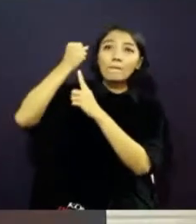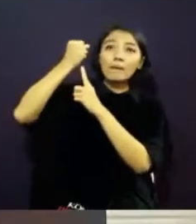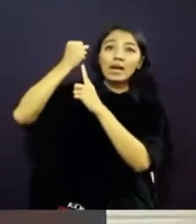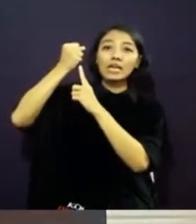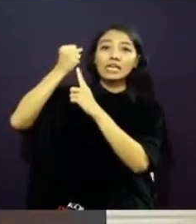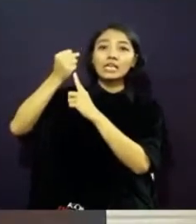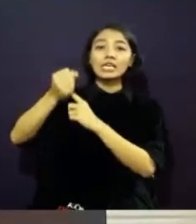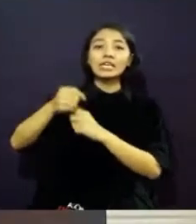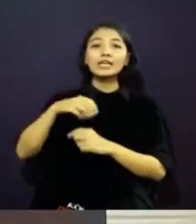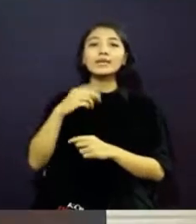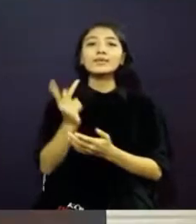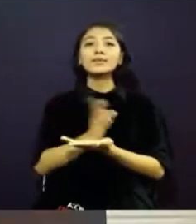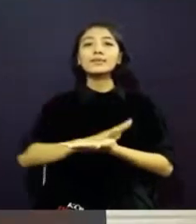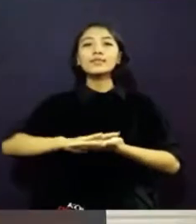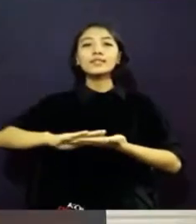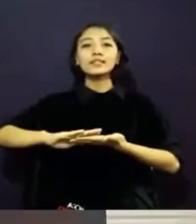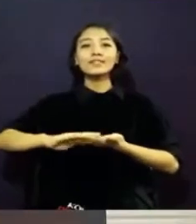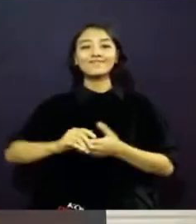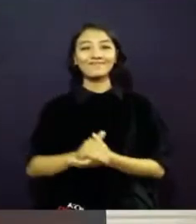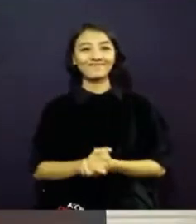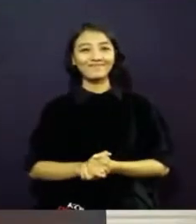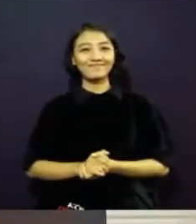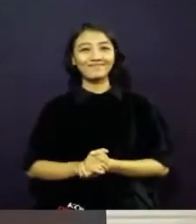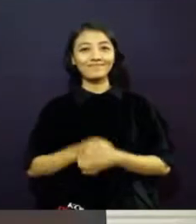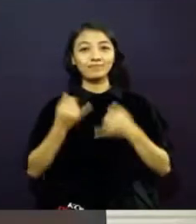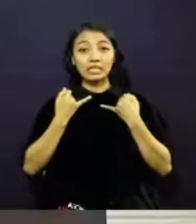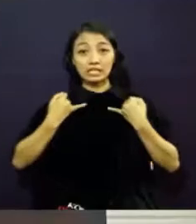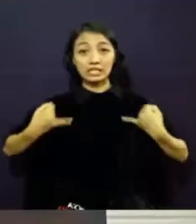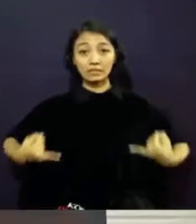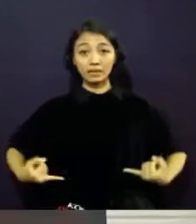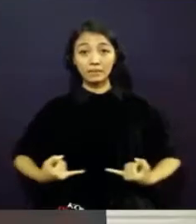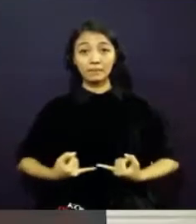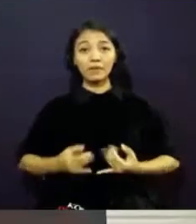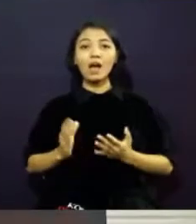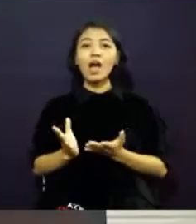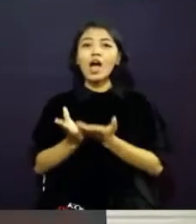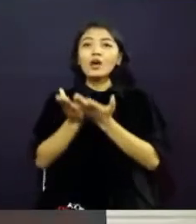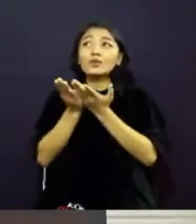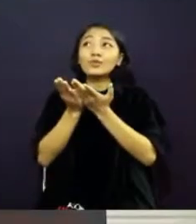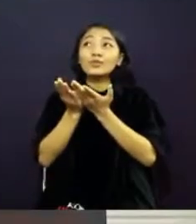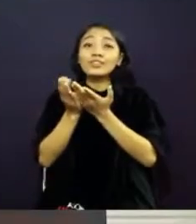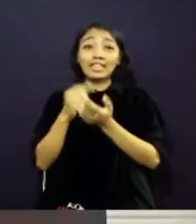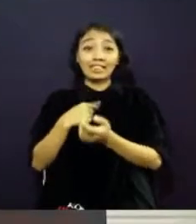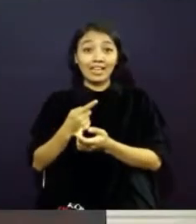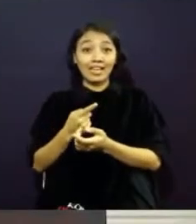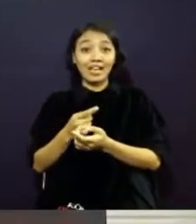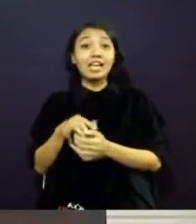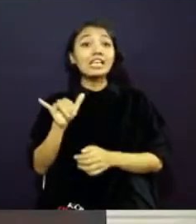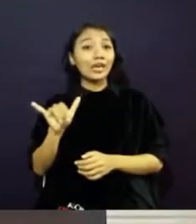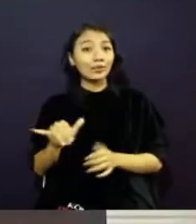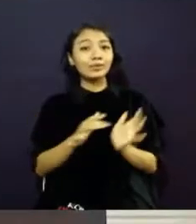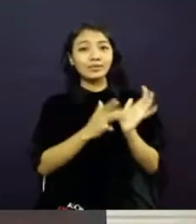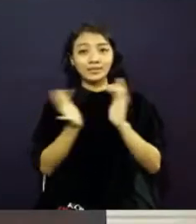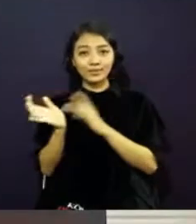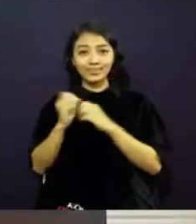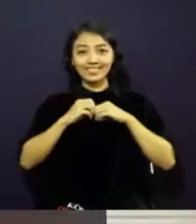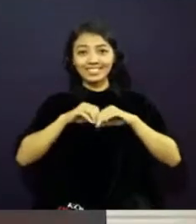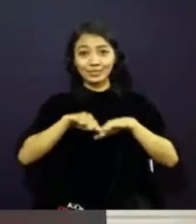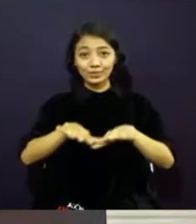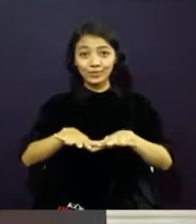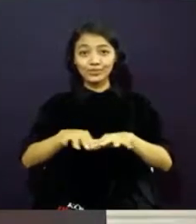Imam Agung kita Yesus Kristus memilih beberapa orang